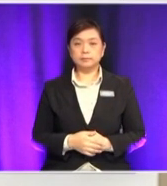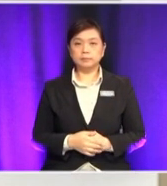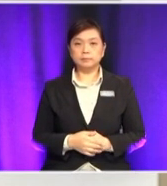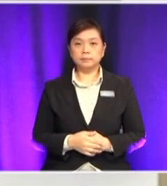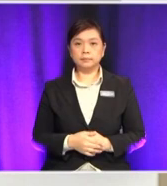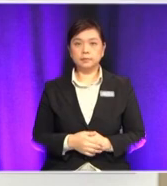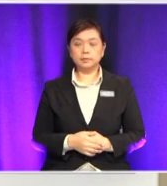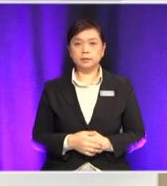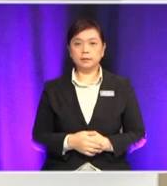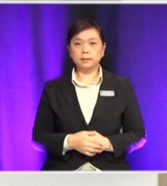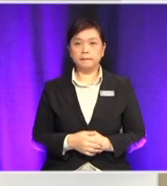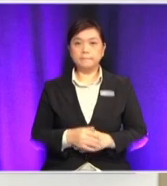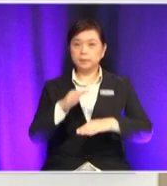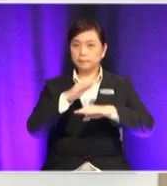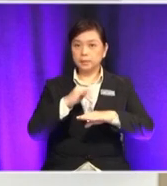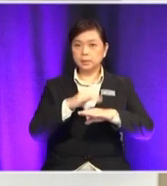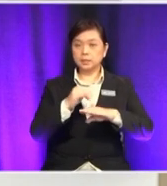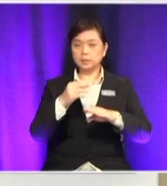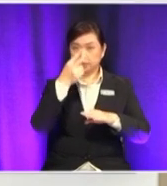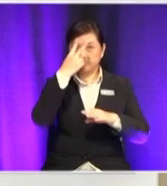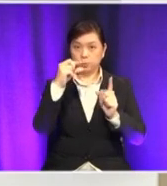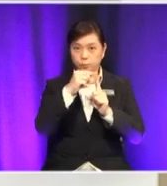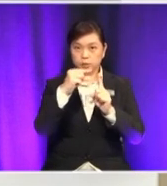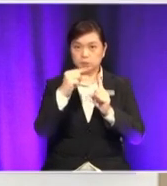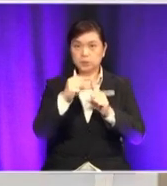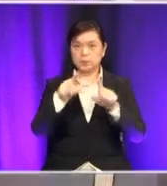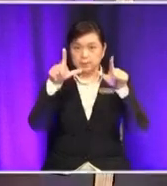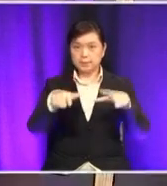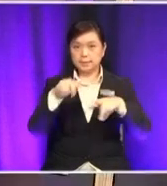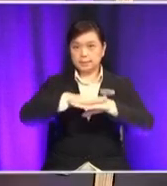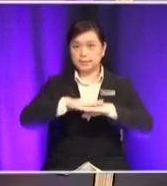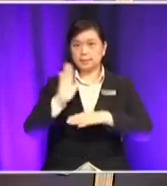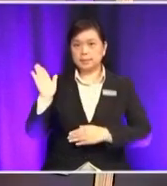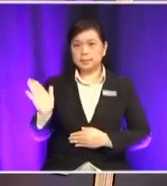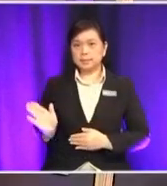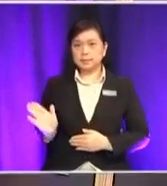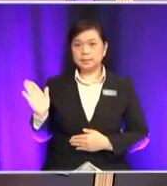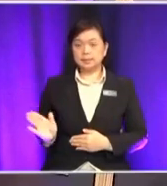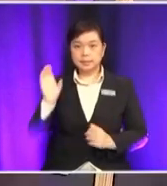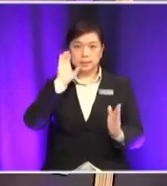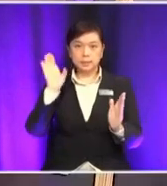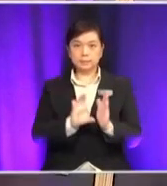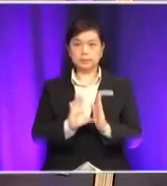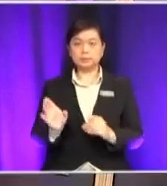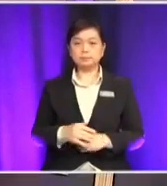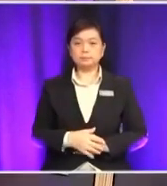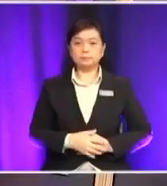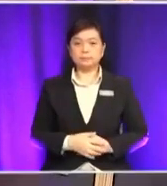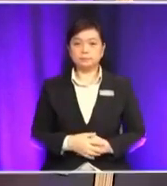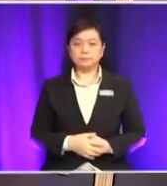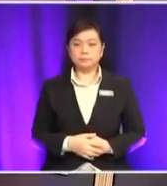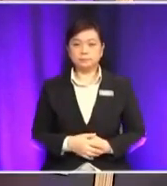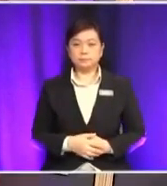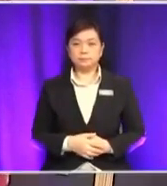nilai yang murid selalu Ee tak tekankan enak apabila menulis jawaban mereka tetapkan kan eh